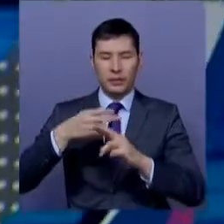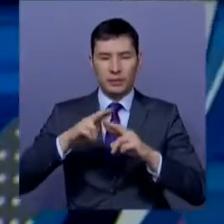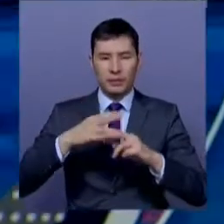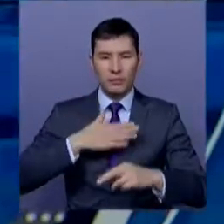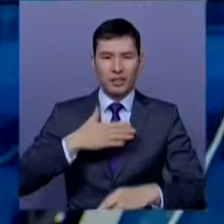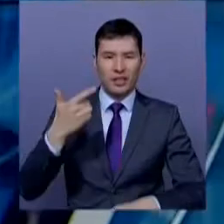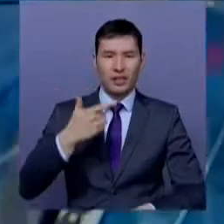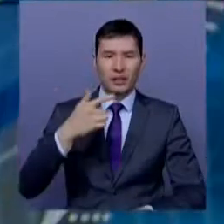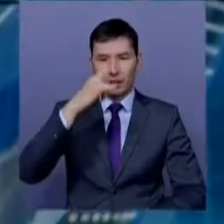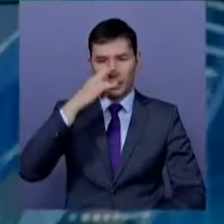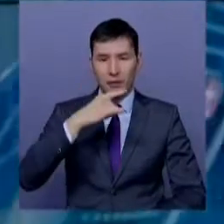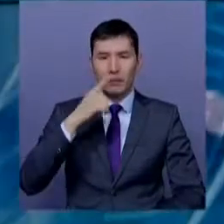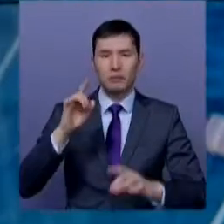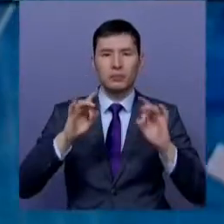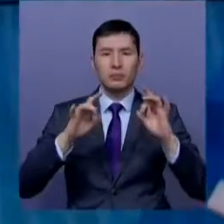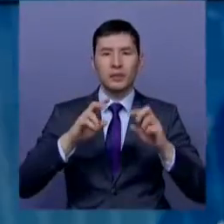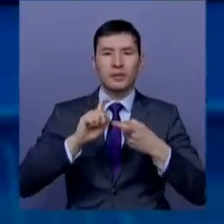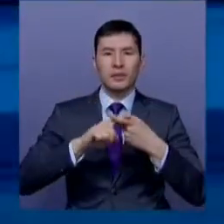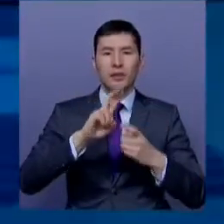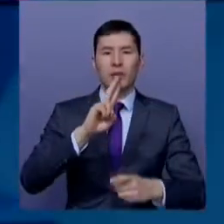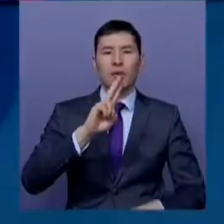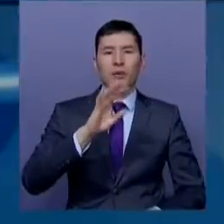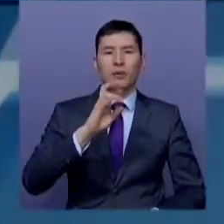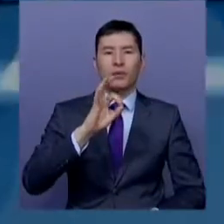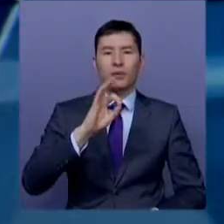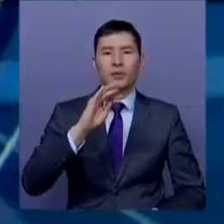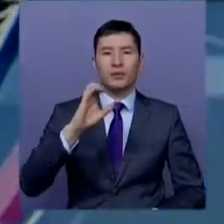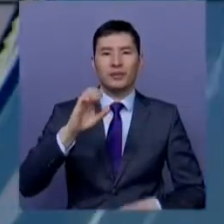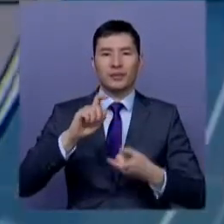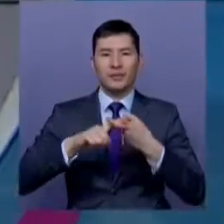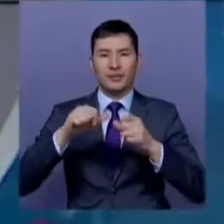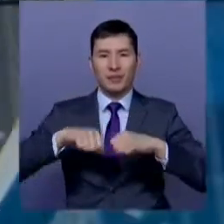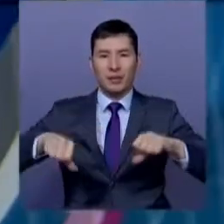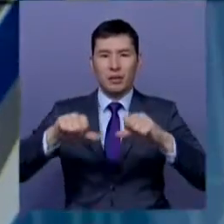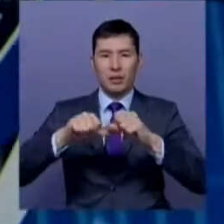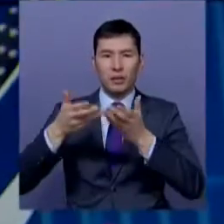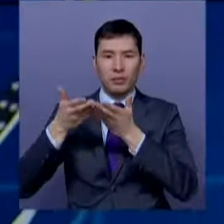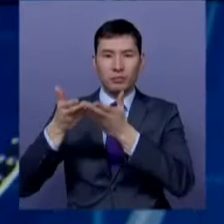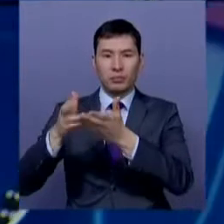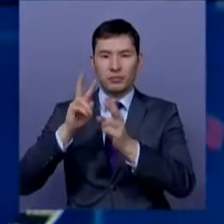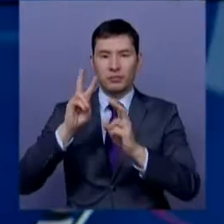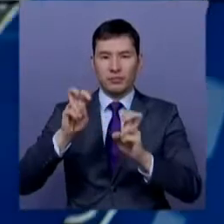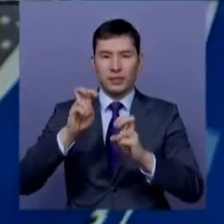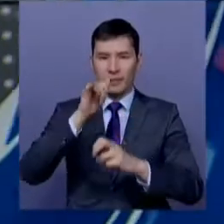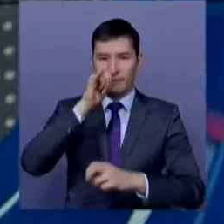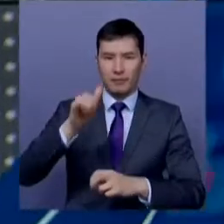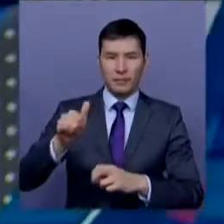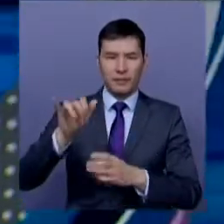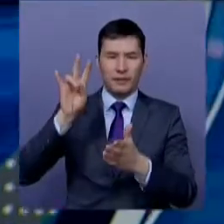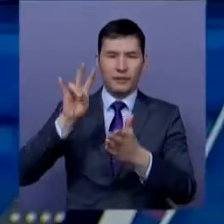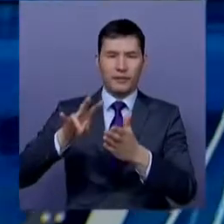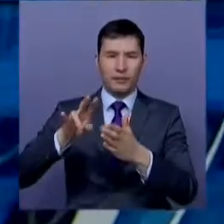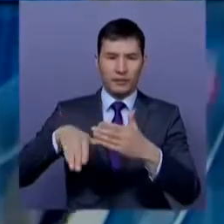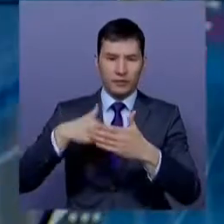Смадияров мәлімдеді. Айтуынша, коронавирусқа байланысты карантин ертең, яғни 19 ақпан күні аяқталады. Бұдан соң кемедегі